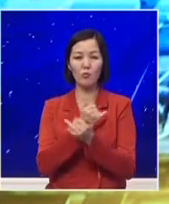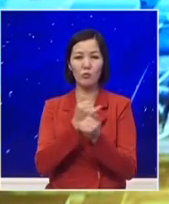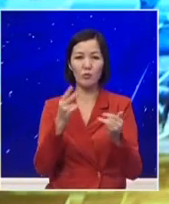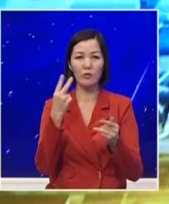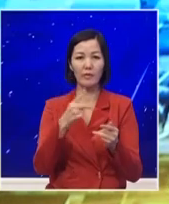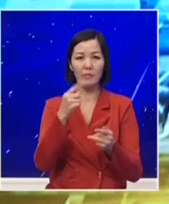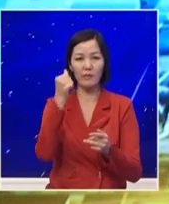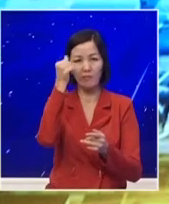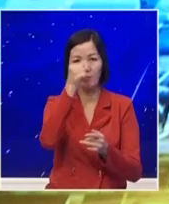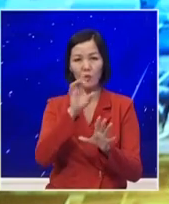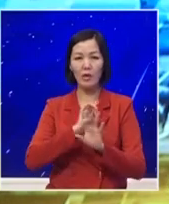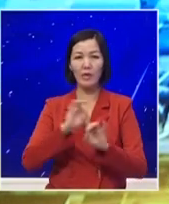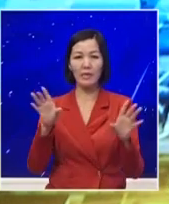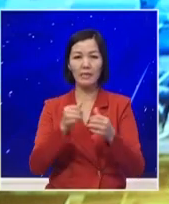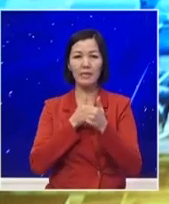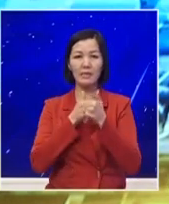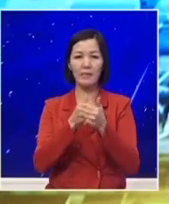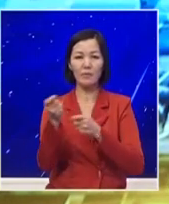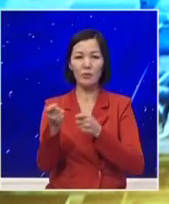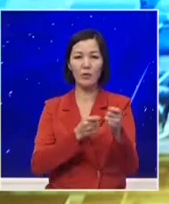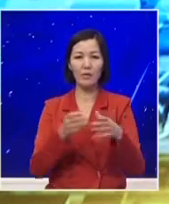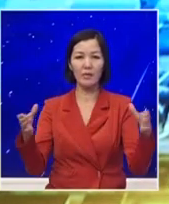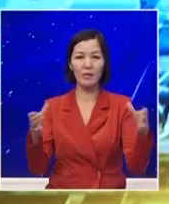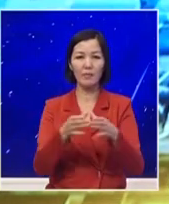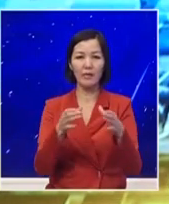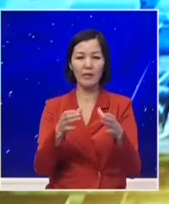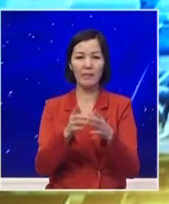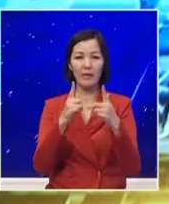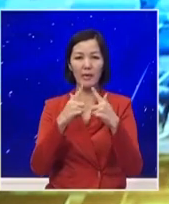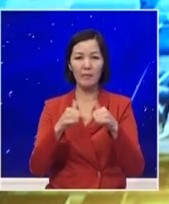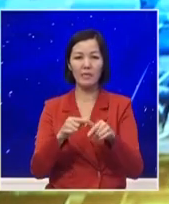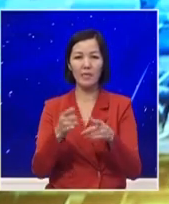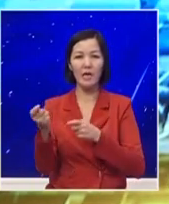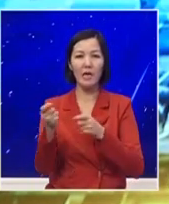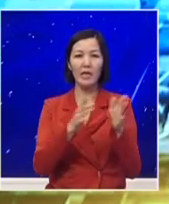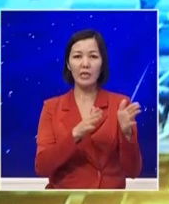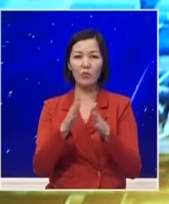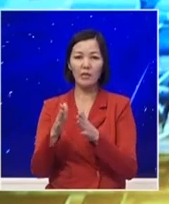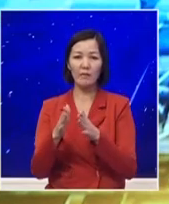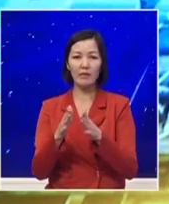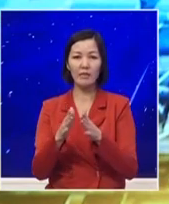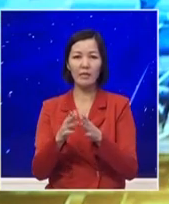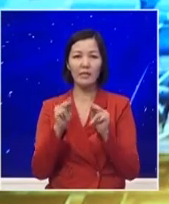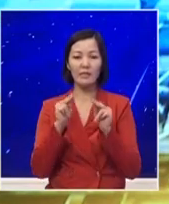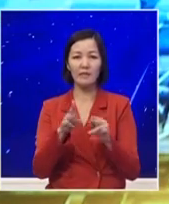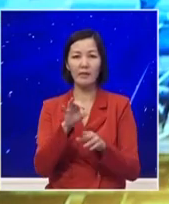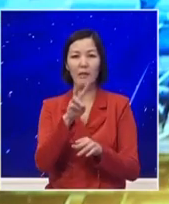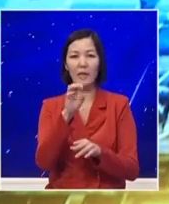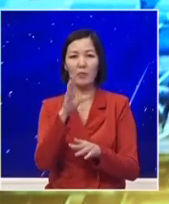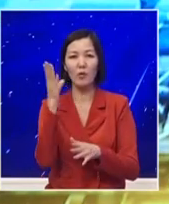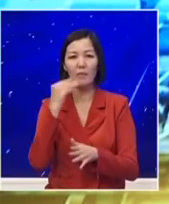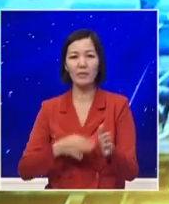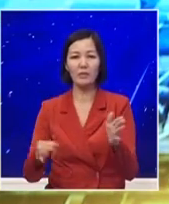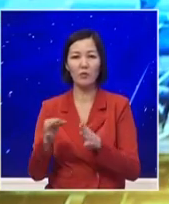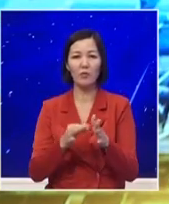в 2021 году рассказал заместитель руководителя департамента комитета по регулированию естественных монополий